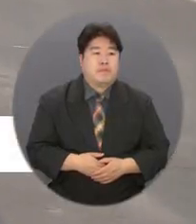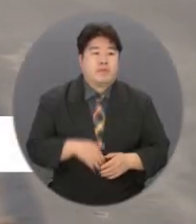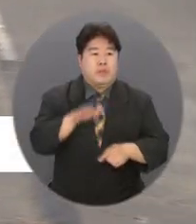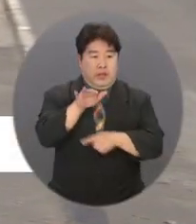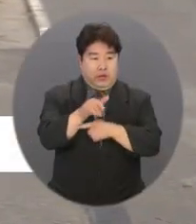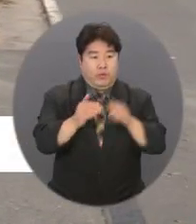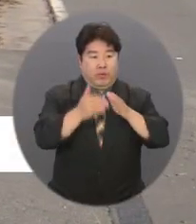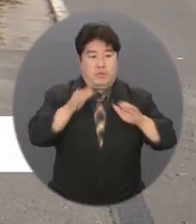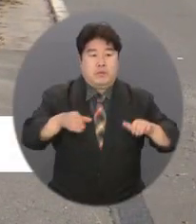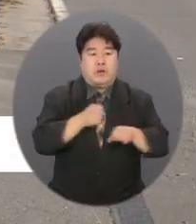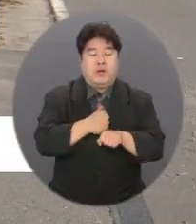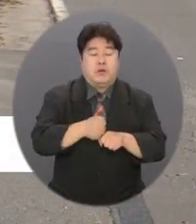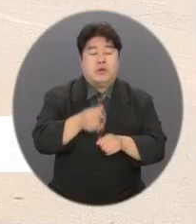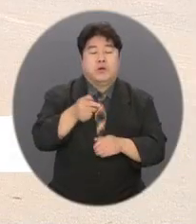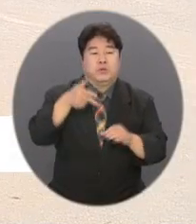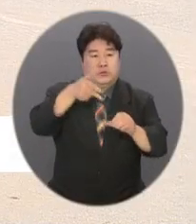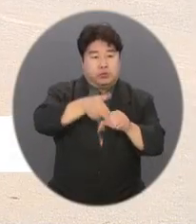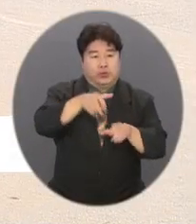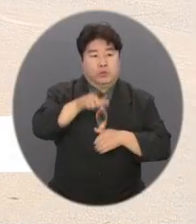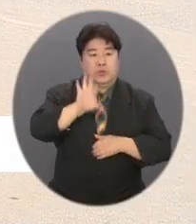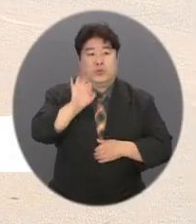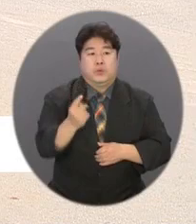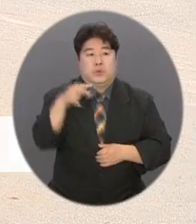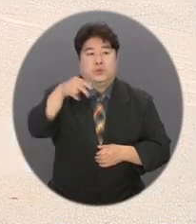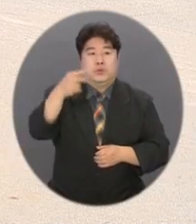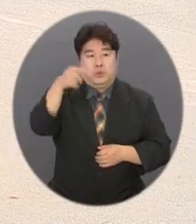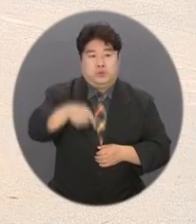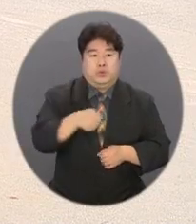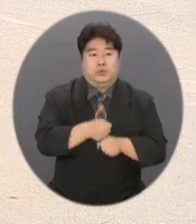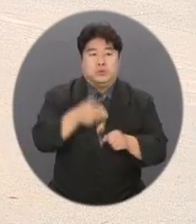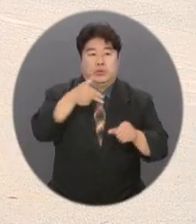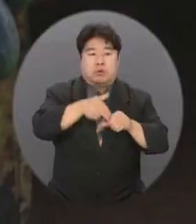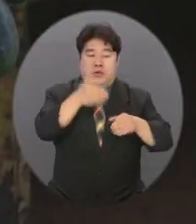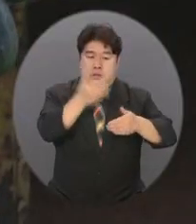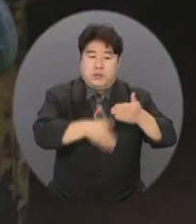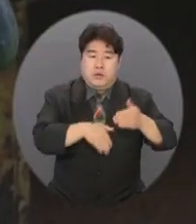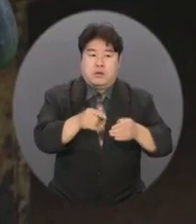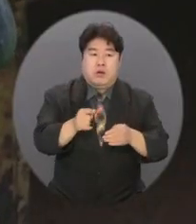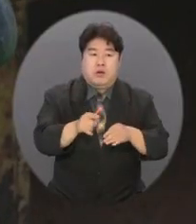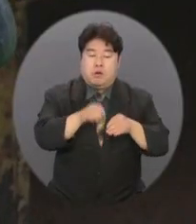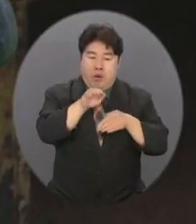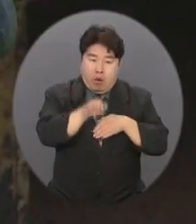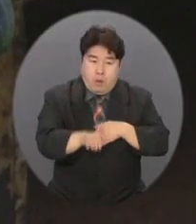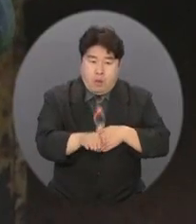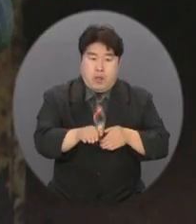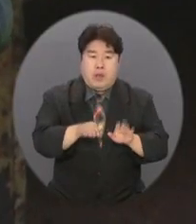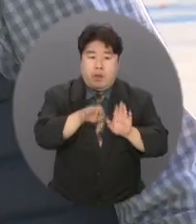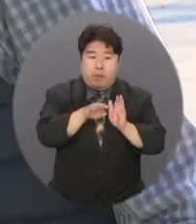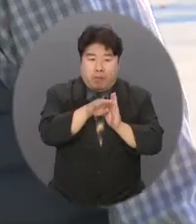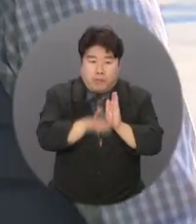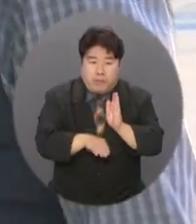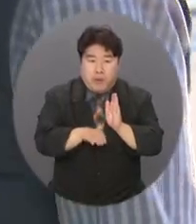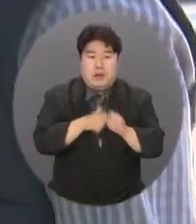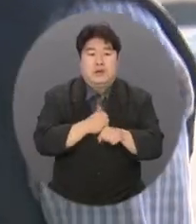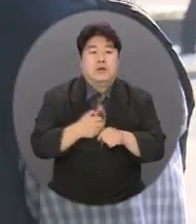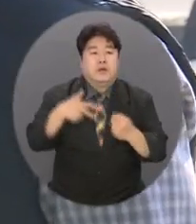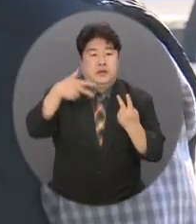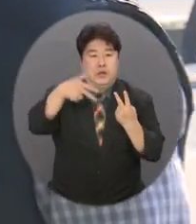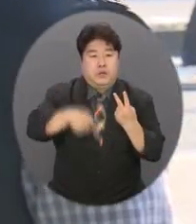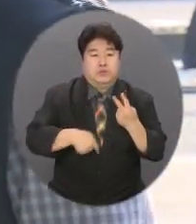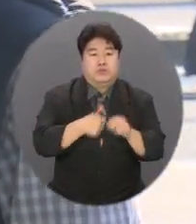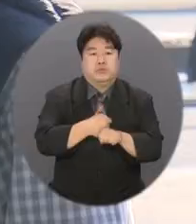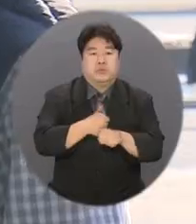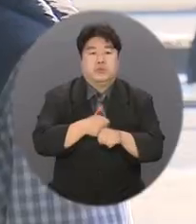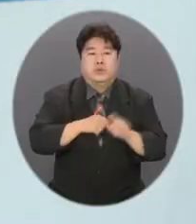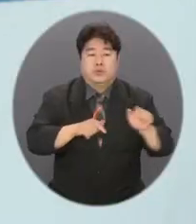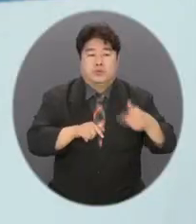농촌 마을 인근 의 한 주유소 요소도 주 있기에 잔량 표시기 가 바닥을 보입니다 2주전 600m